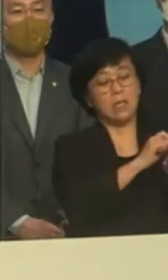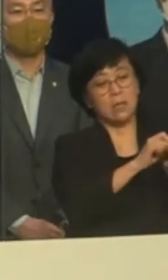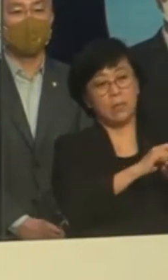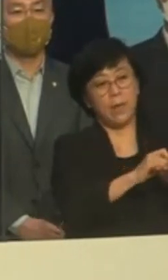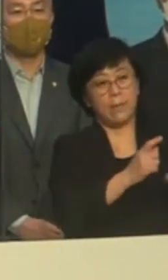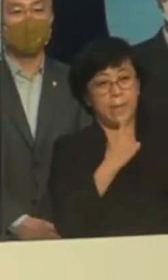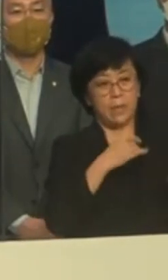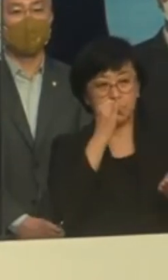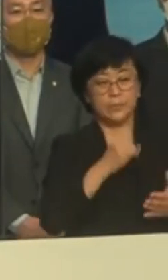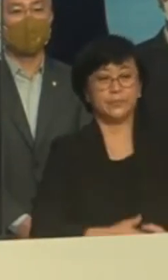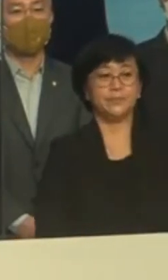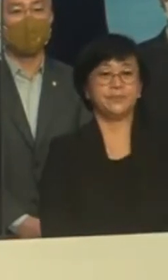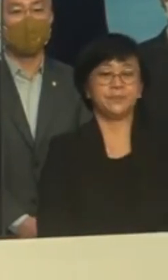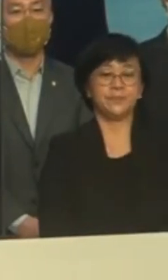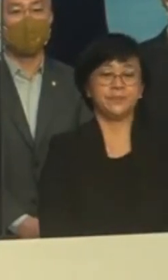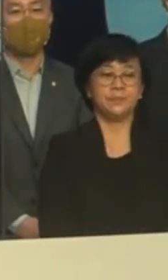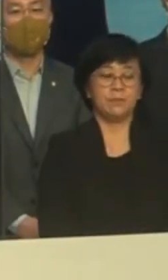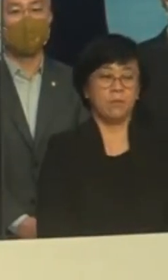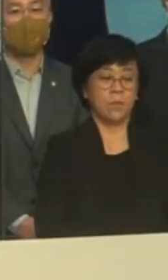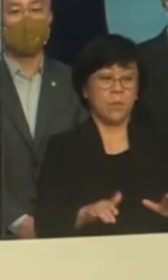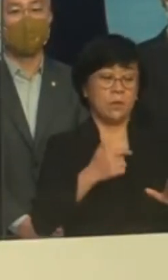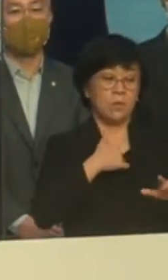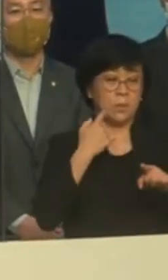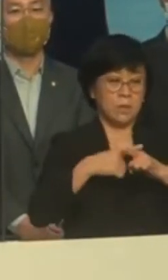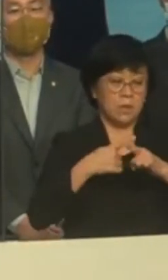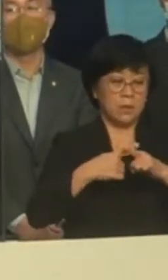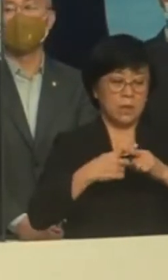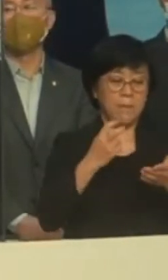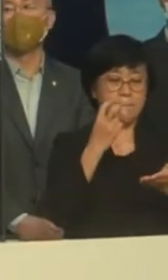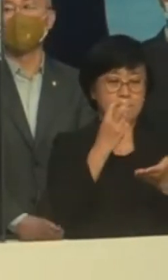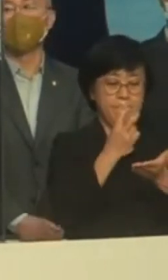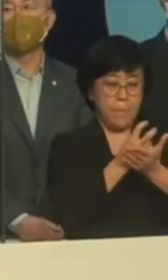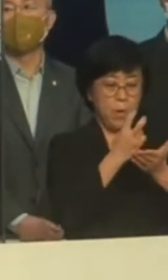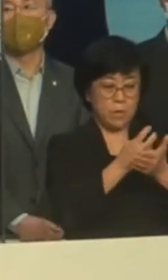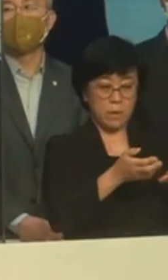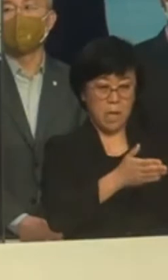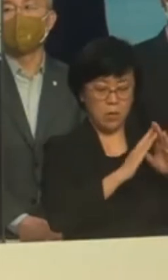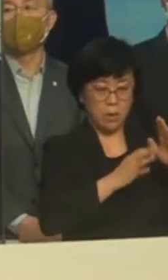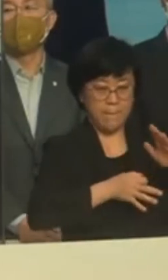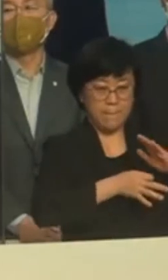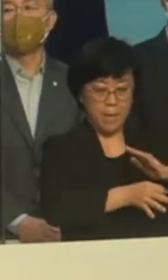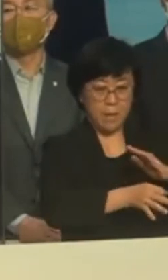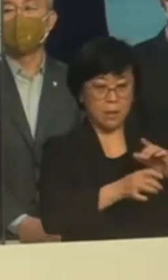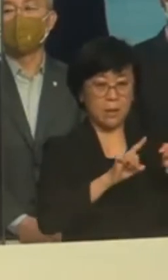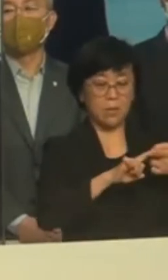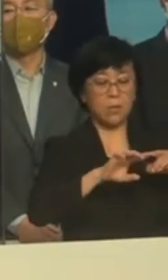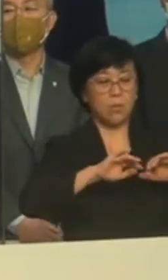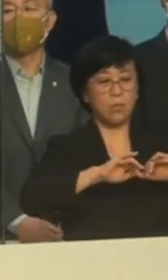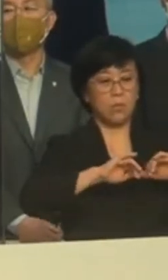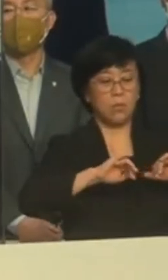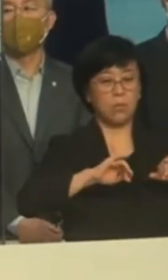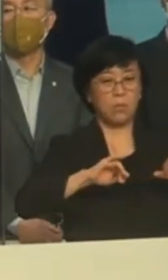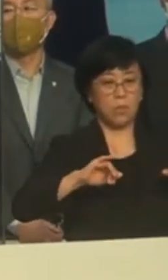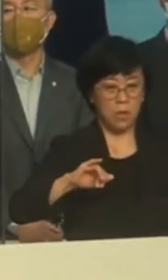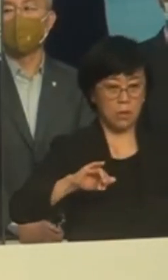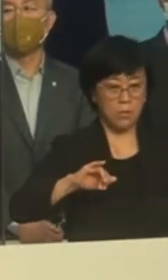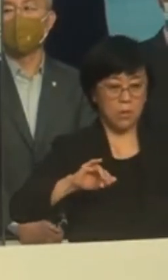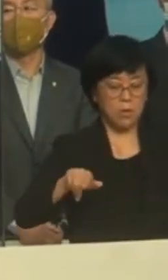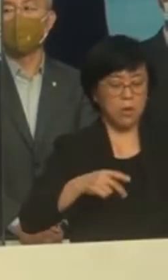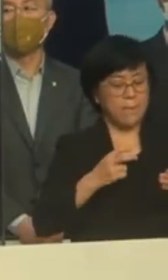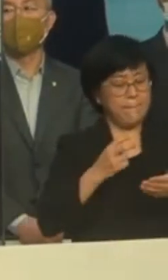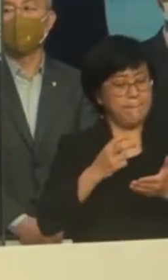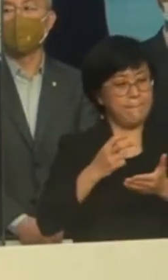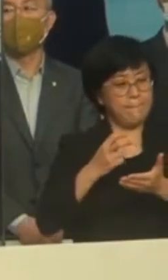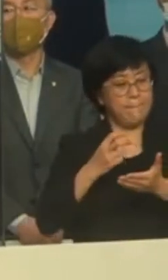있습니다. 본 의원 역시 입법 로비와는 무관하게 다른 사건으로 어떤